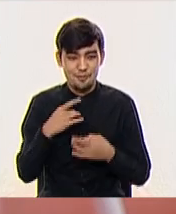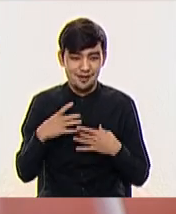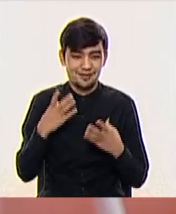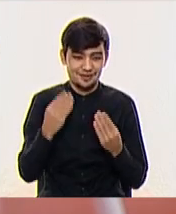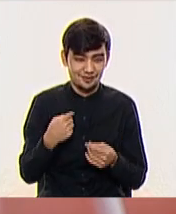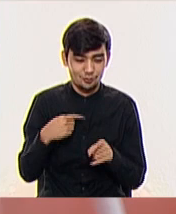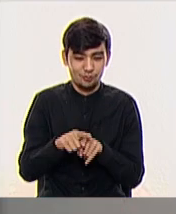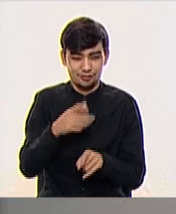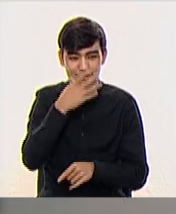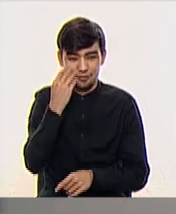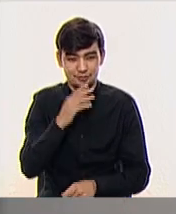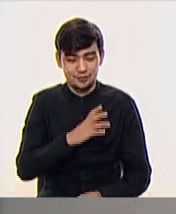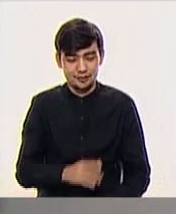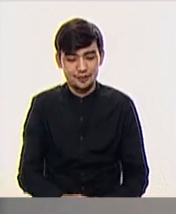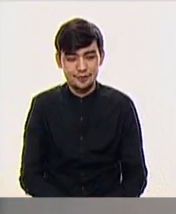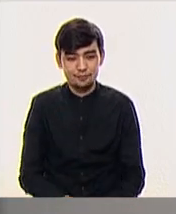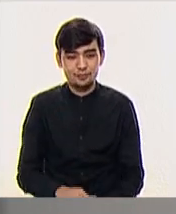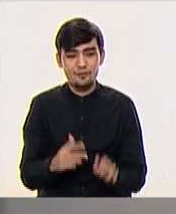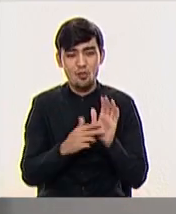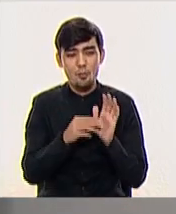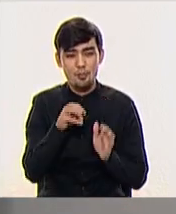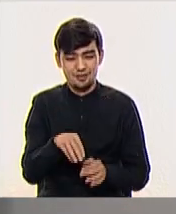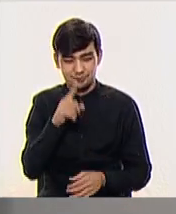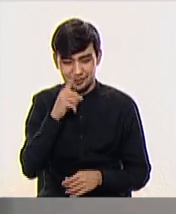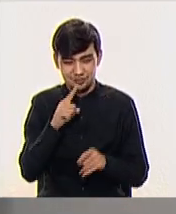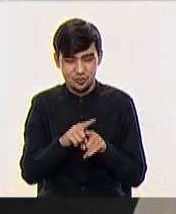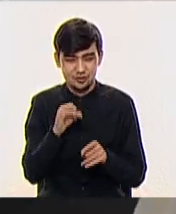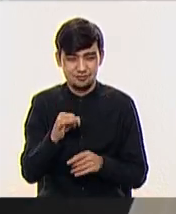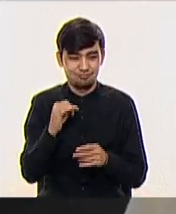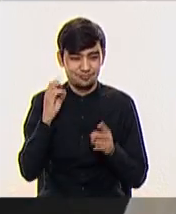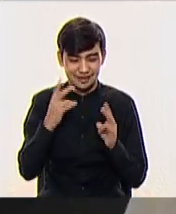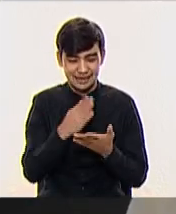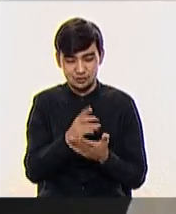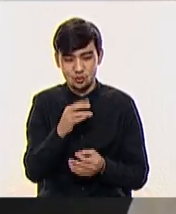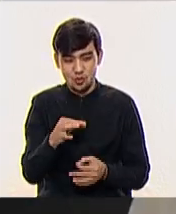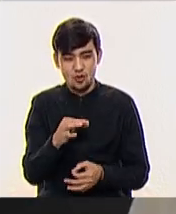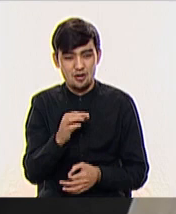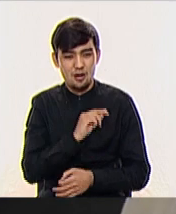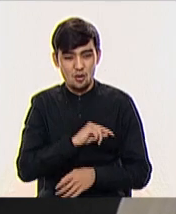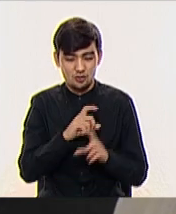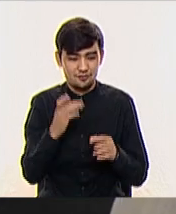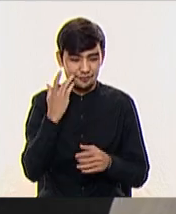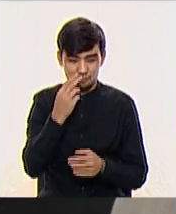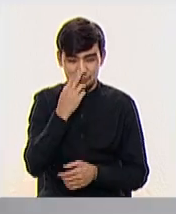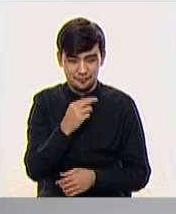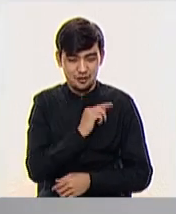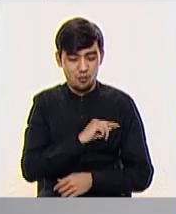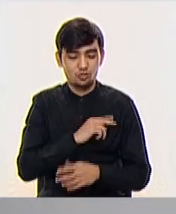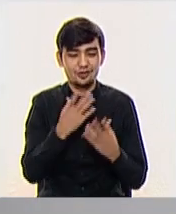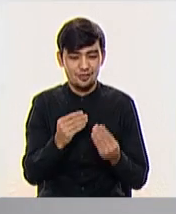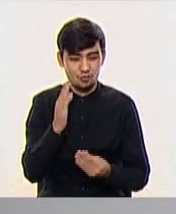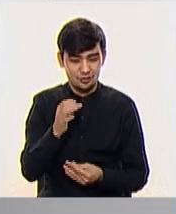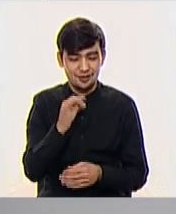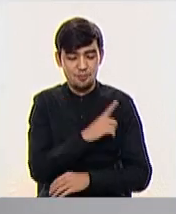ұмытып кетіппіз шыны керек. Алайда 8-ші наурыз мерекесі айтулы дата болғанымен ақалаттылар үшін әдеттегі жұмыс күн болып өтеді. Өйткені